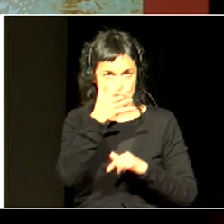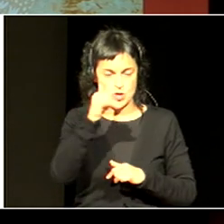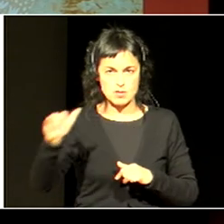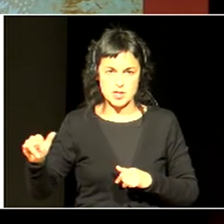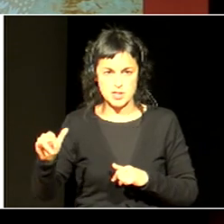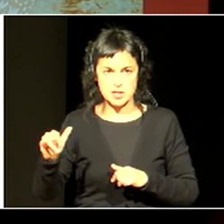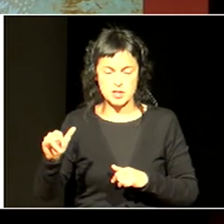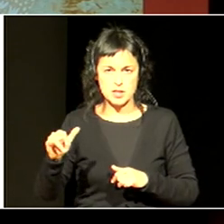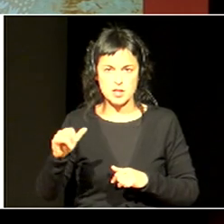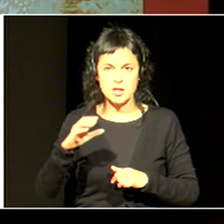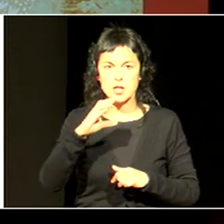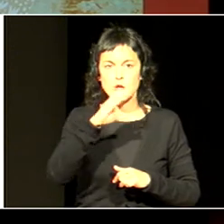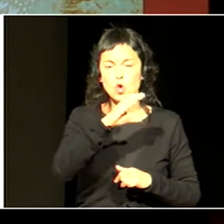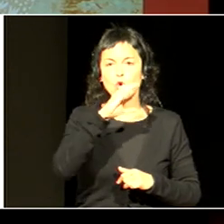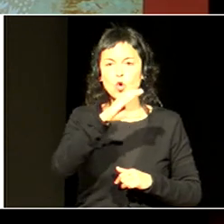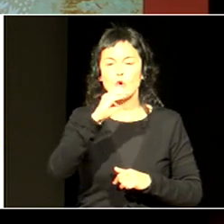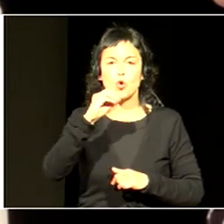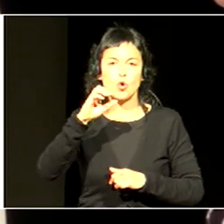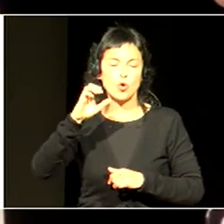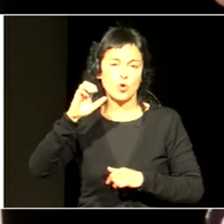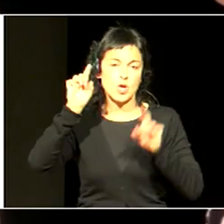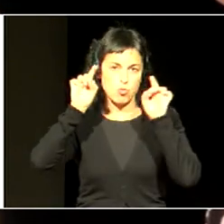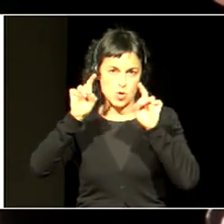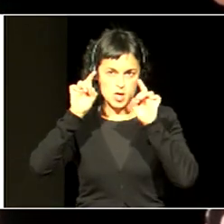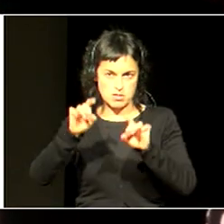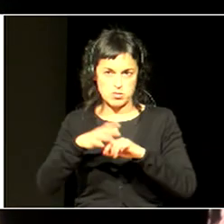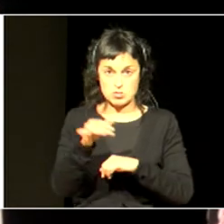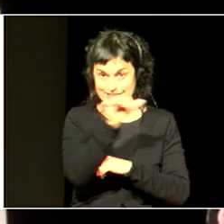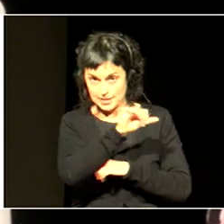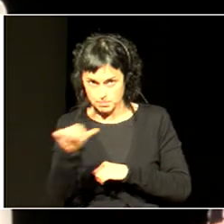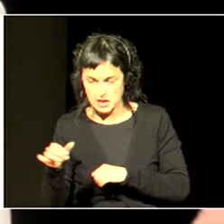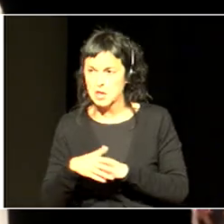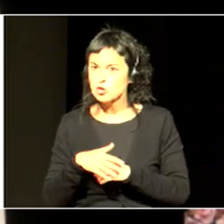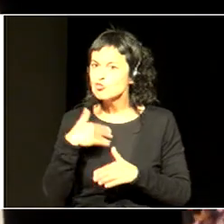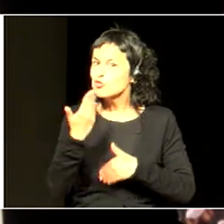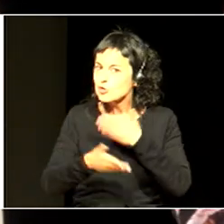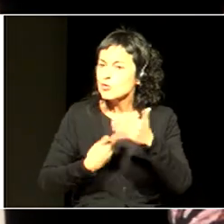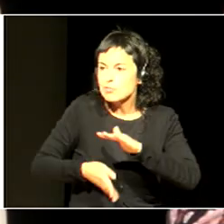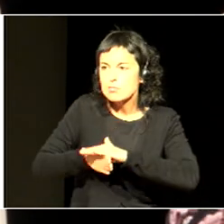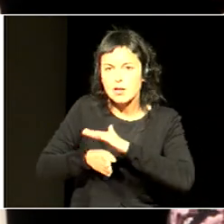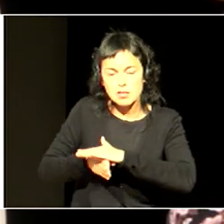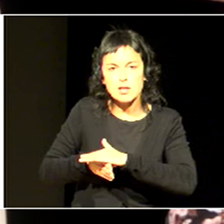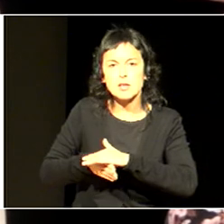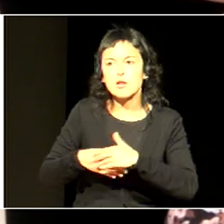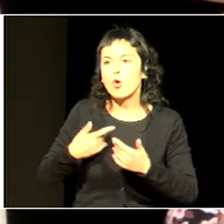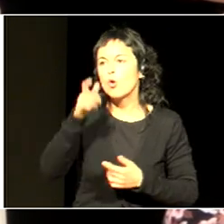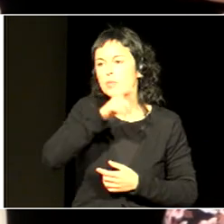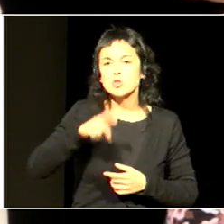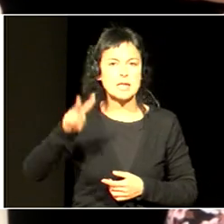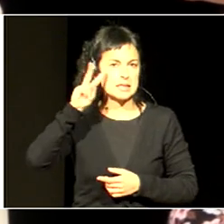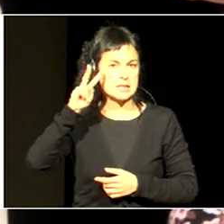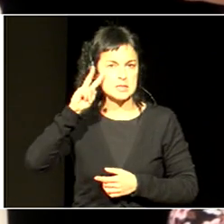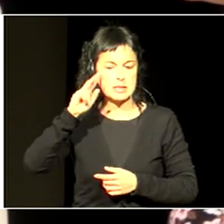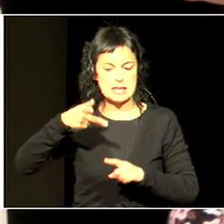koedukazion bizerekin aztea, bai, orduan hori mantentzen dugu, ba, adituekin tailerrak, baina oraindik